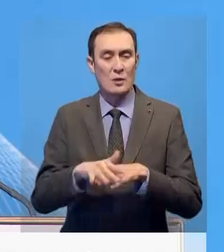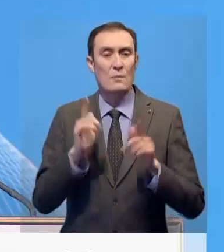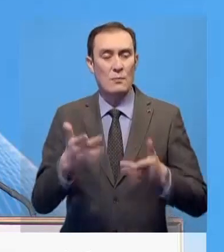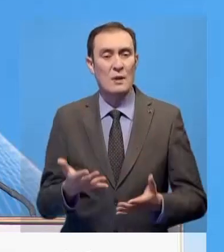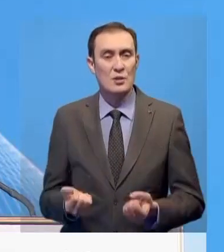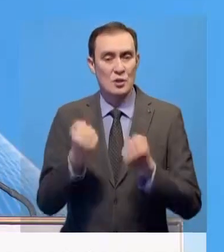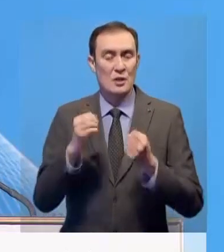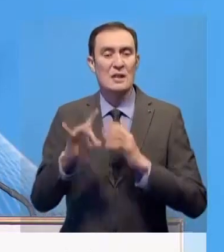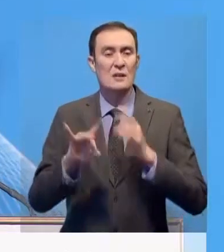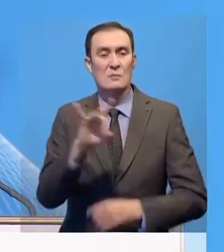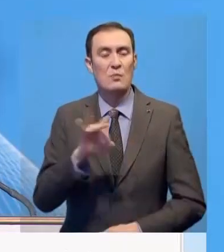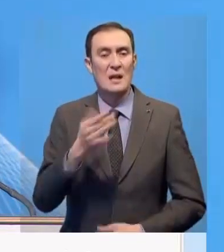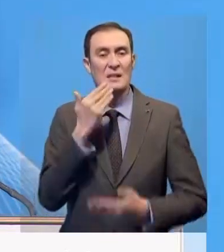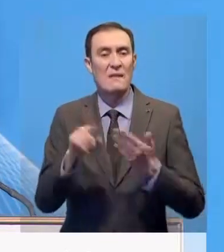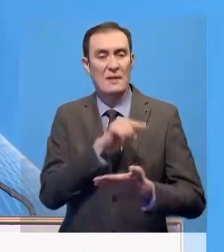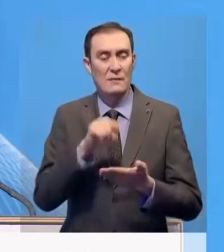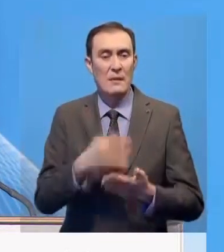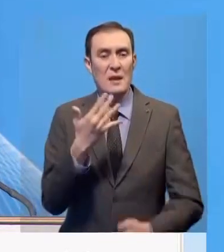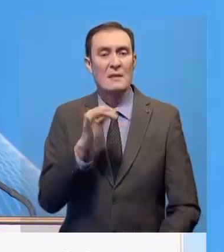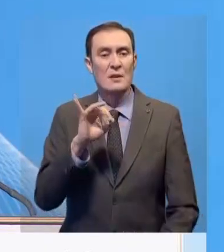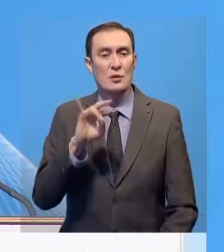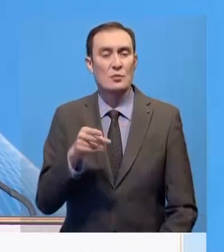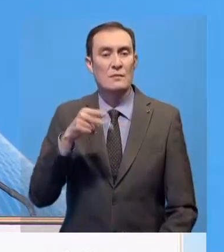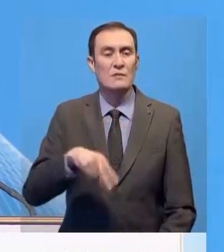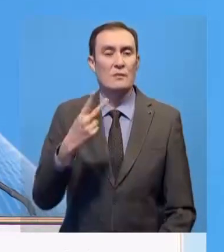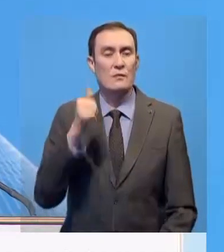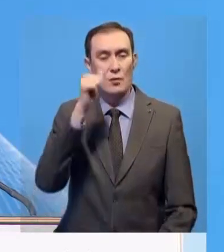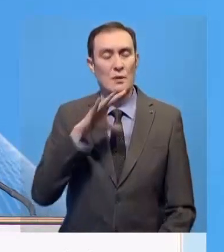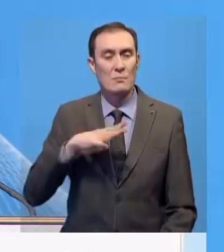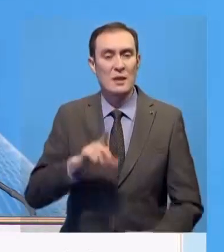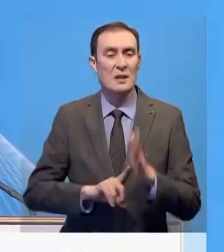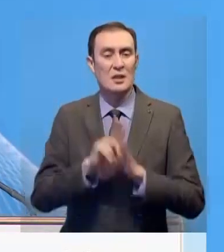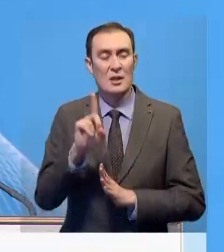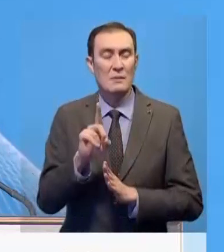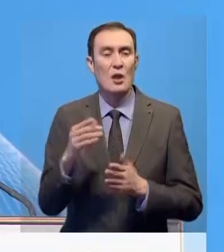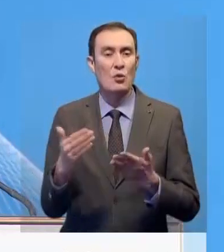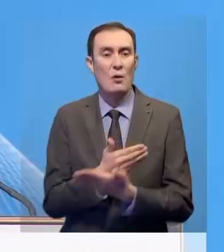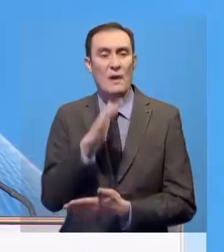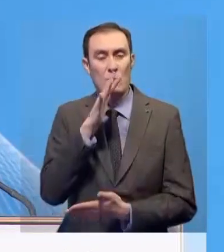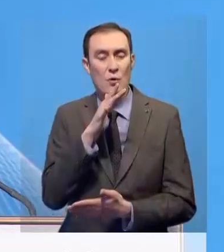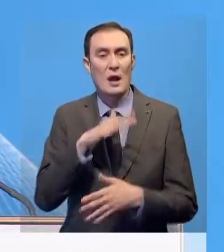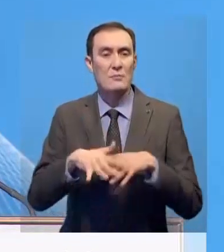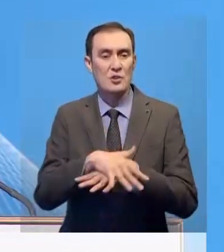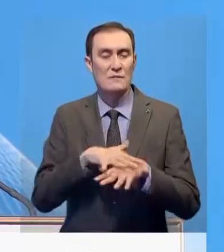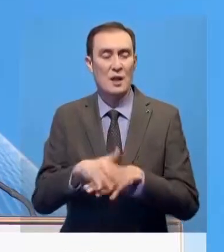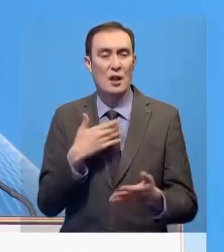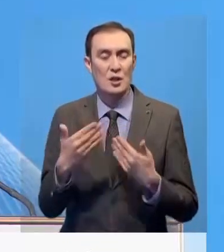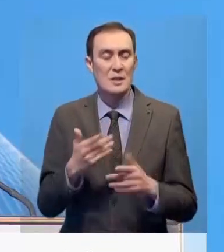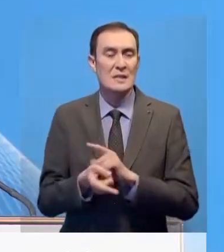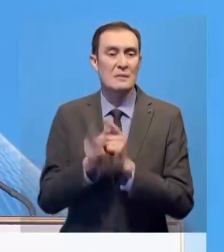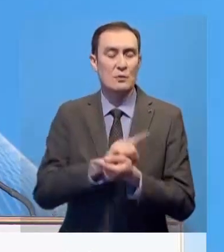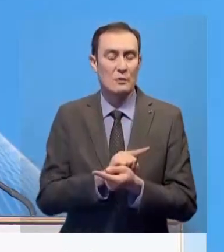на республиканском референдуме 5 июня 2022 года стали точкой отсчета для новой эпохи общественных отношений, изменив